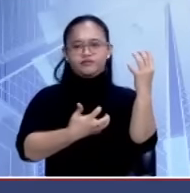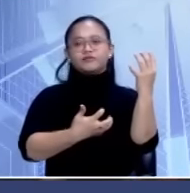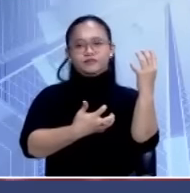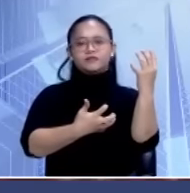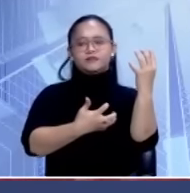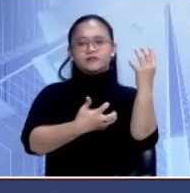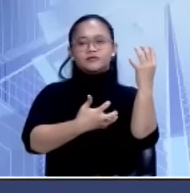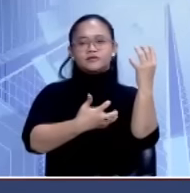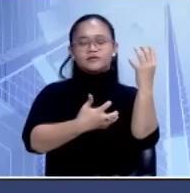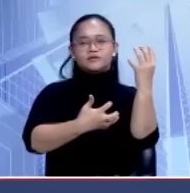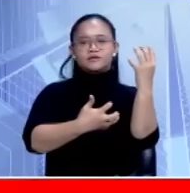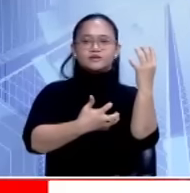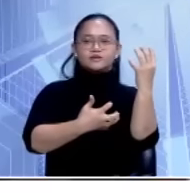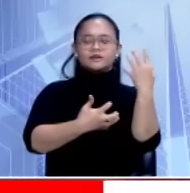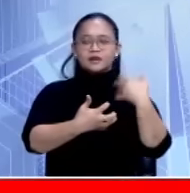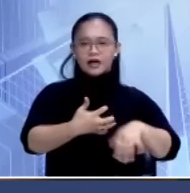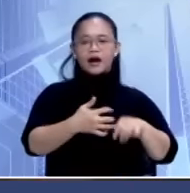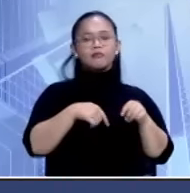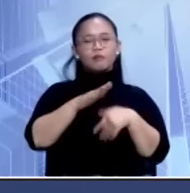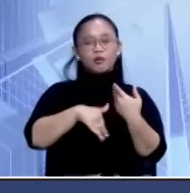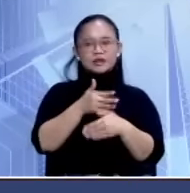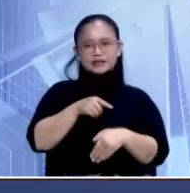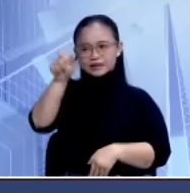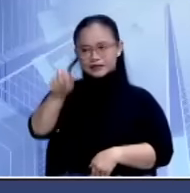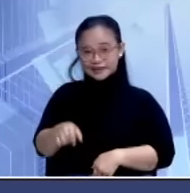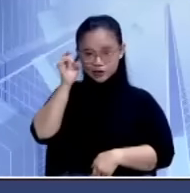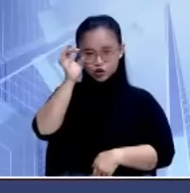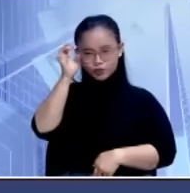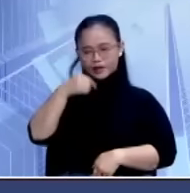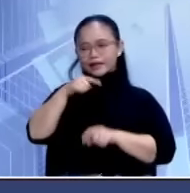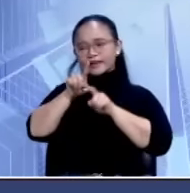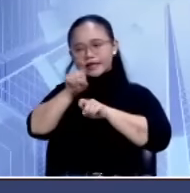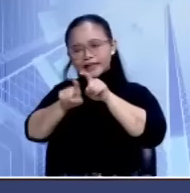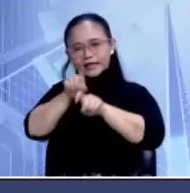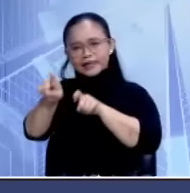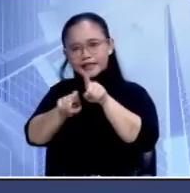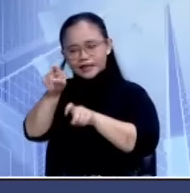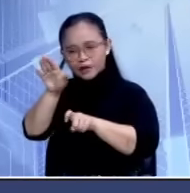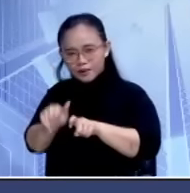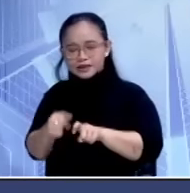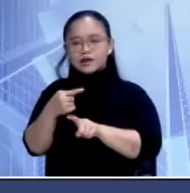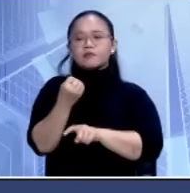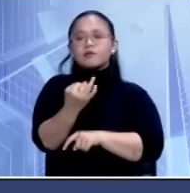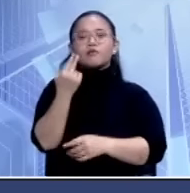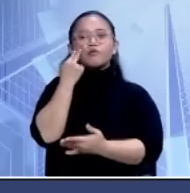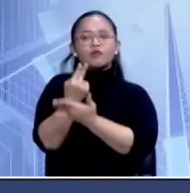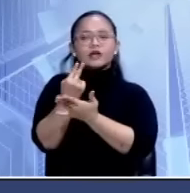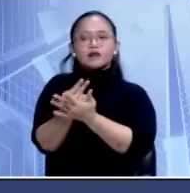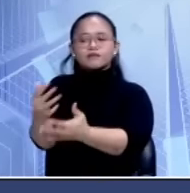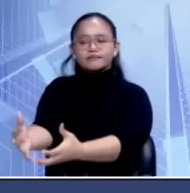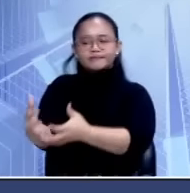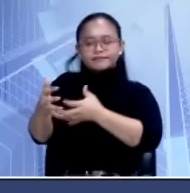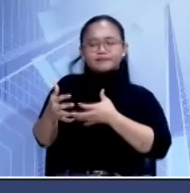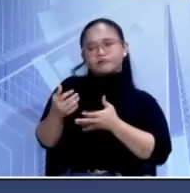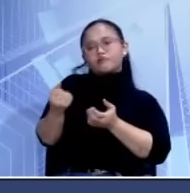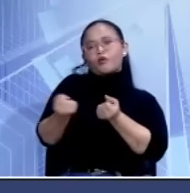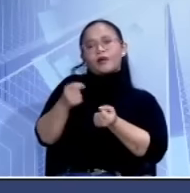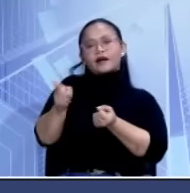mancur Bundaran HI. Polisi masih memeriksa dan meminta keterangan pengemudi. Sementara kendaraan dibawa ke unit laka Polda Metro